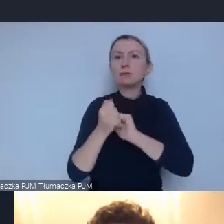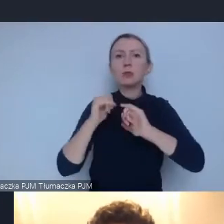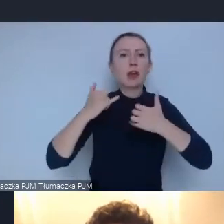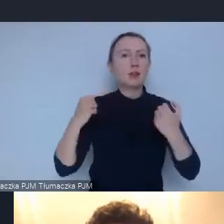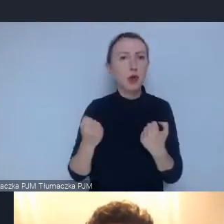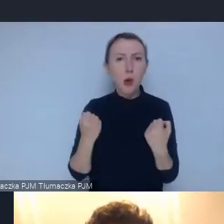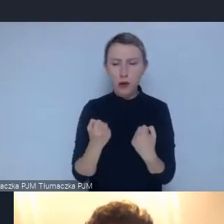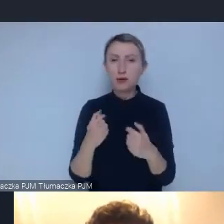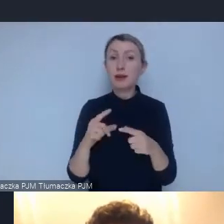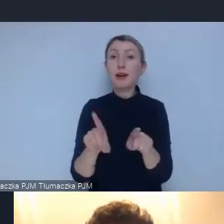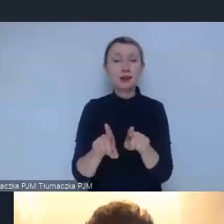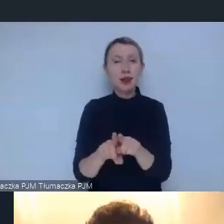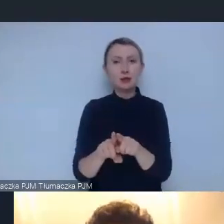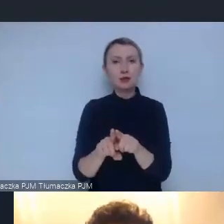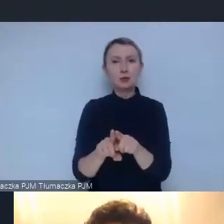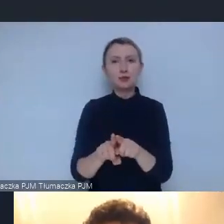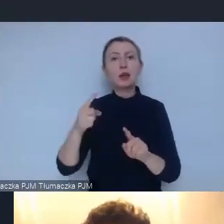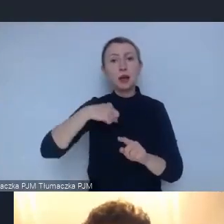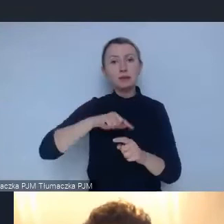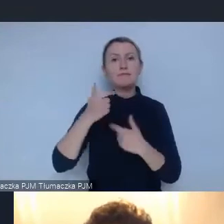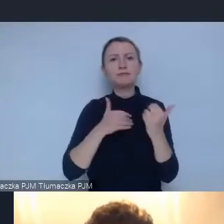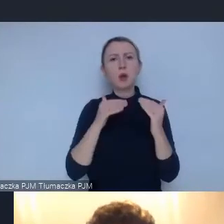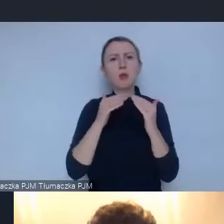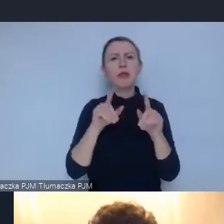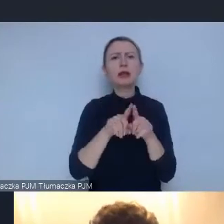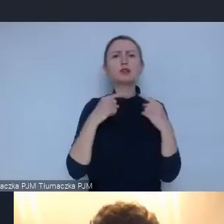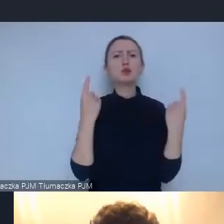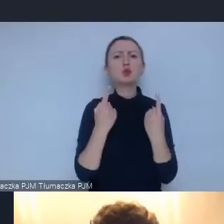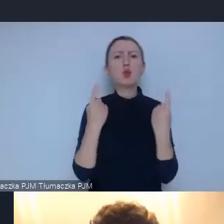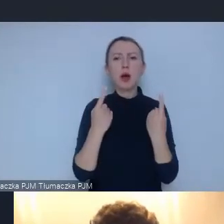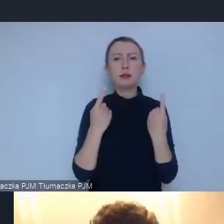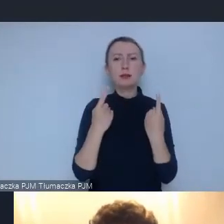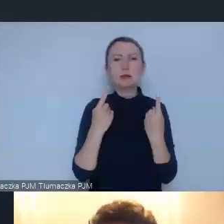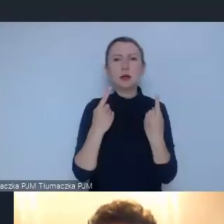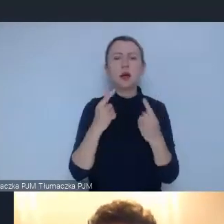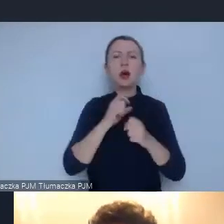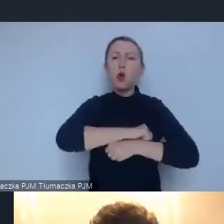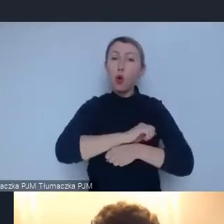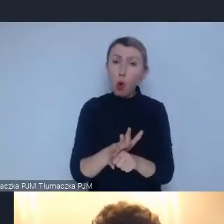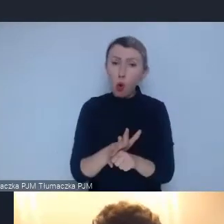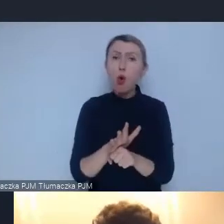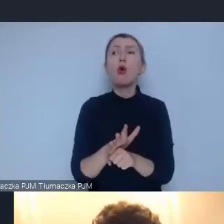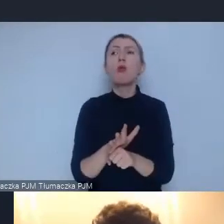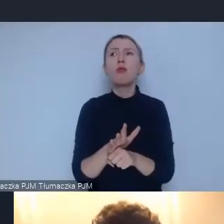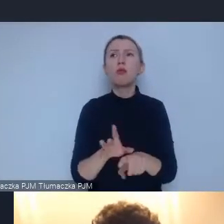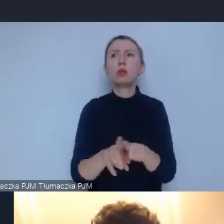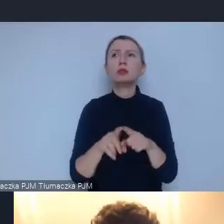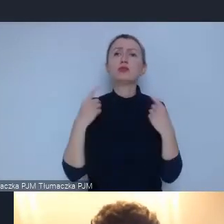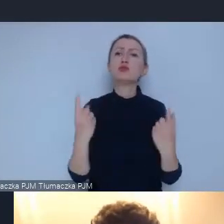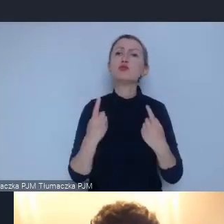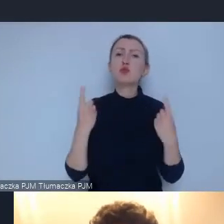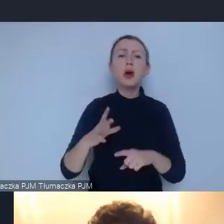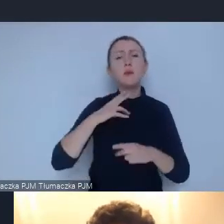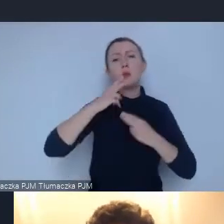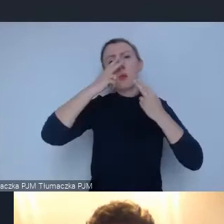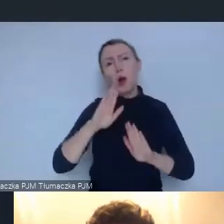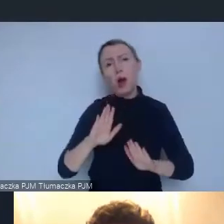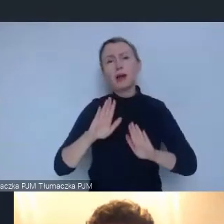a jednocześnie nałożyliśmy to na również sytuację koronawirusową, bo tutaj ta sytuacja były